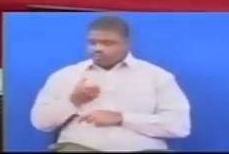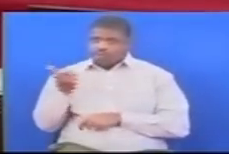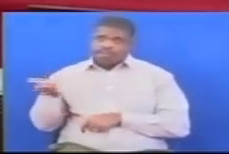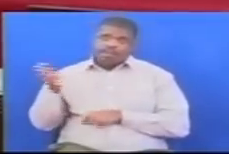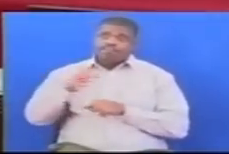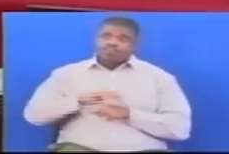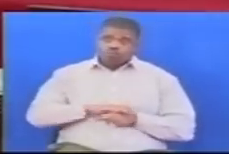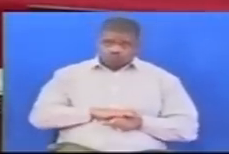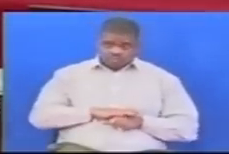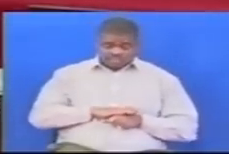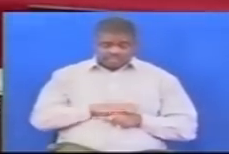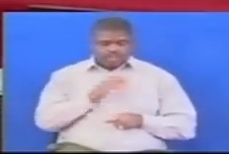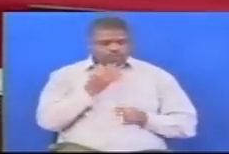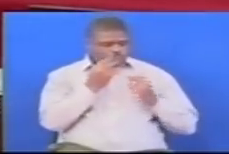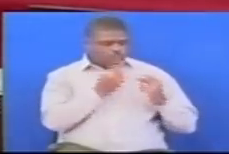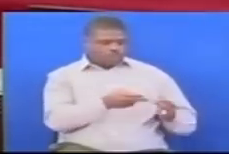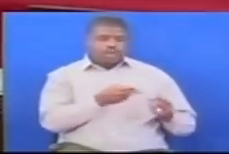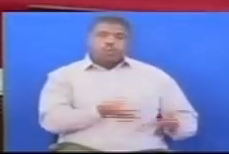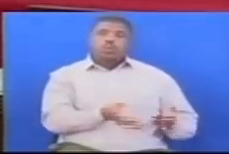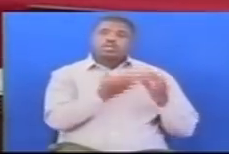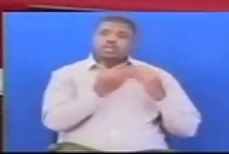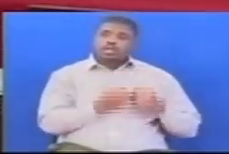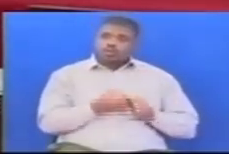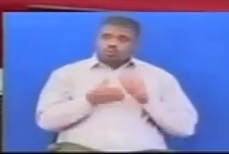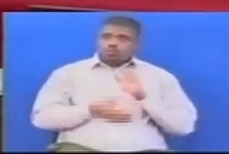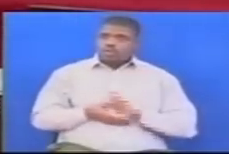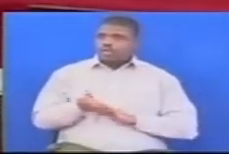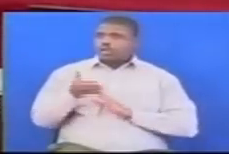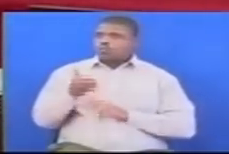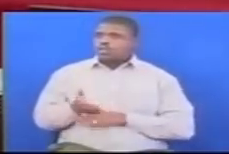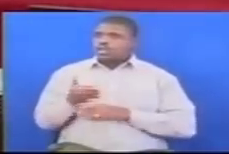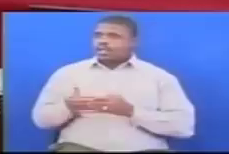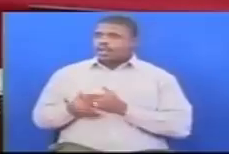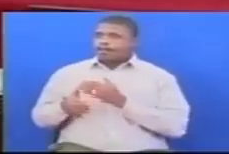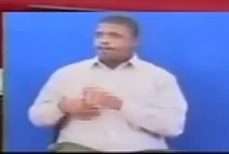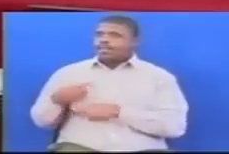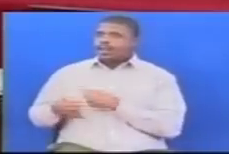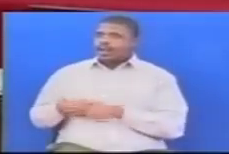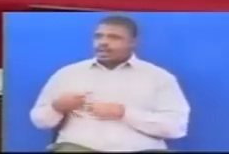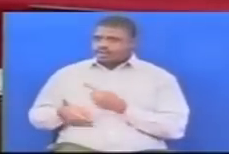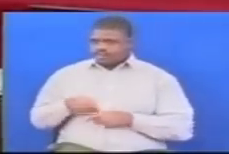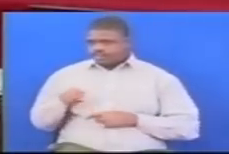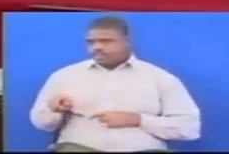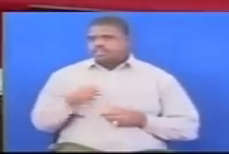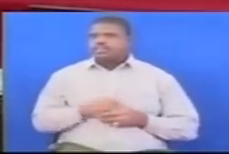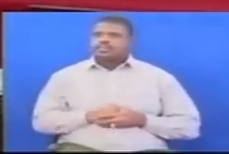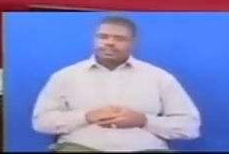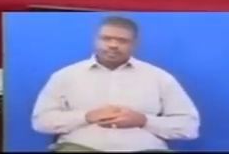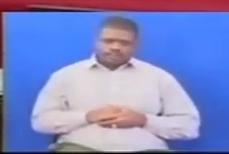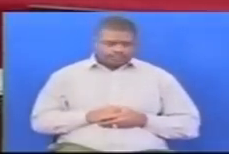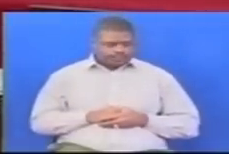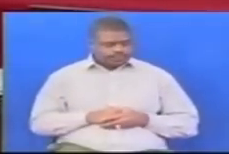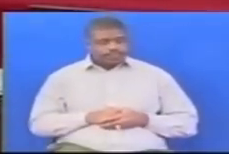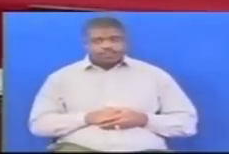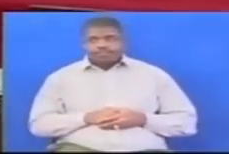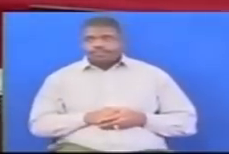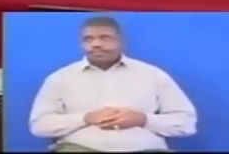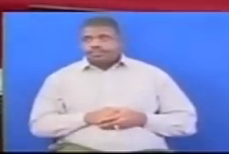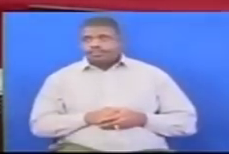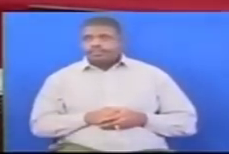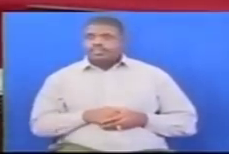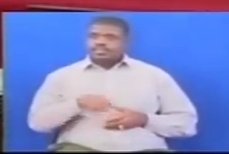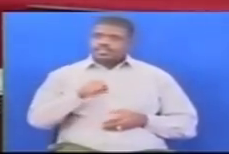wakandarasi kuangalia uwezekano wa kuanza kujenga miradi ya kuemdimu, kuangalia miradi ya